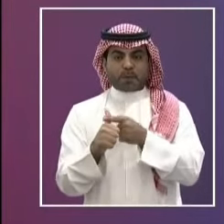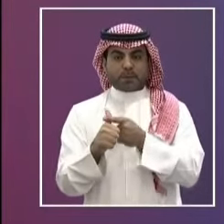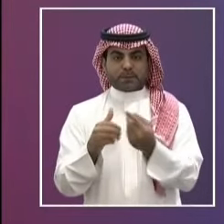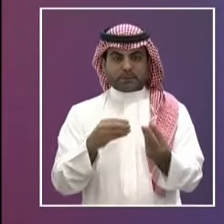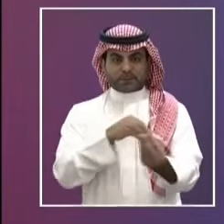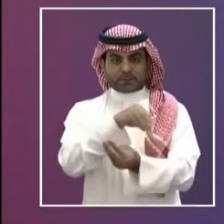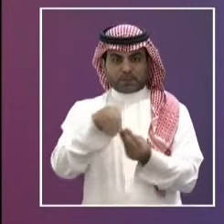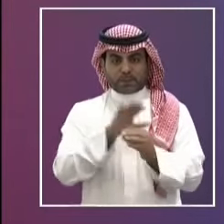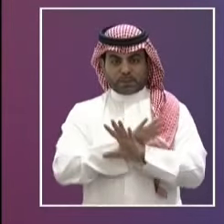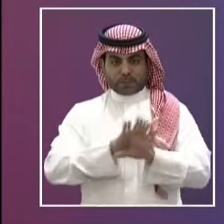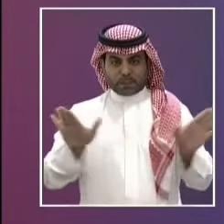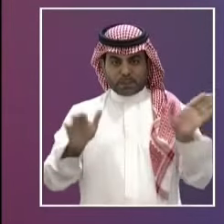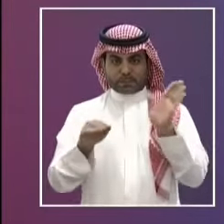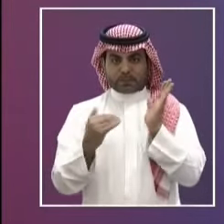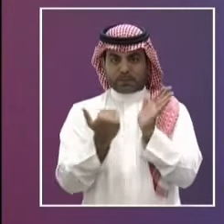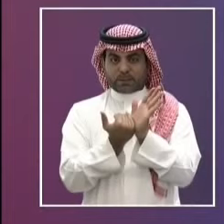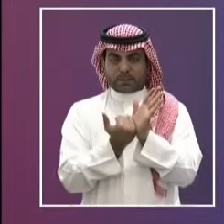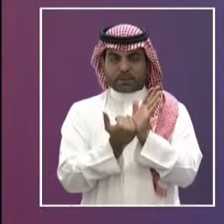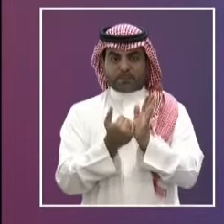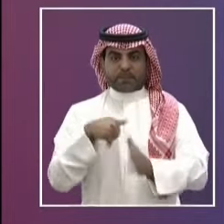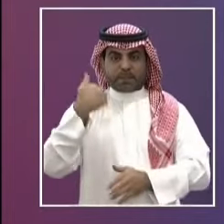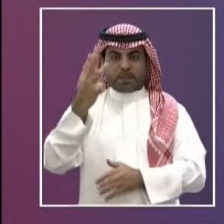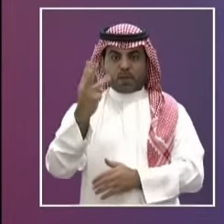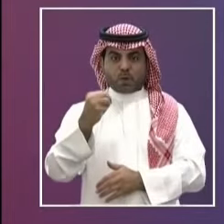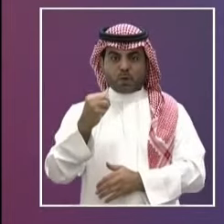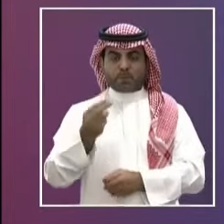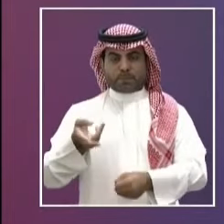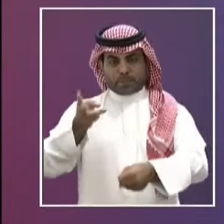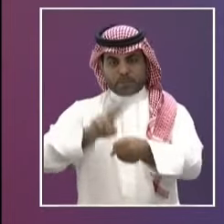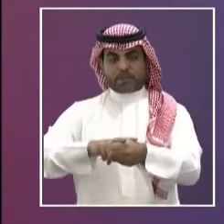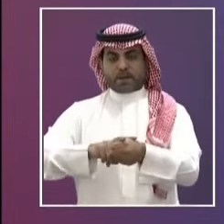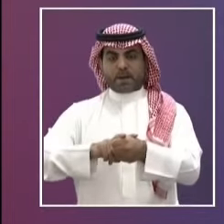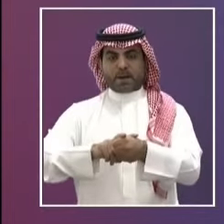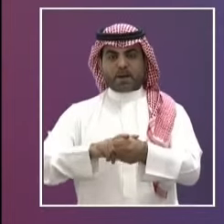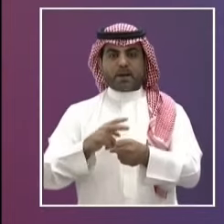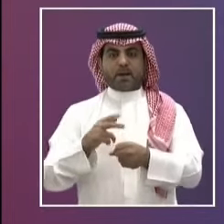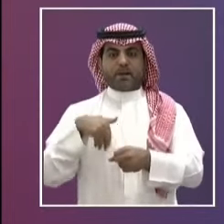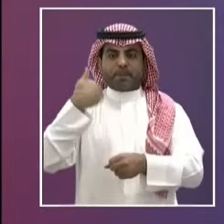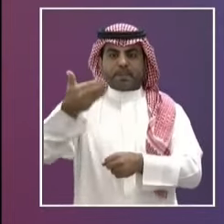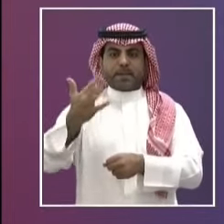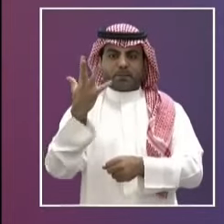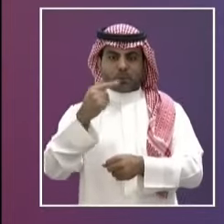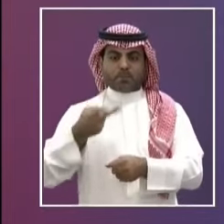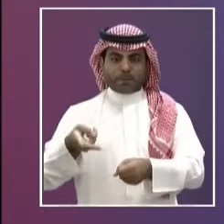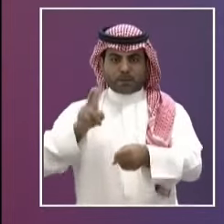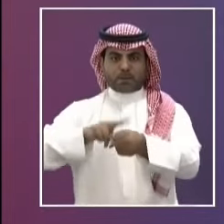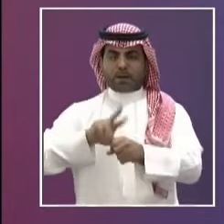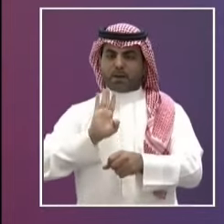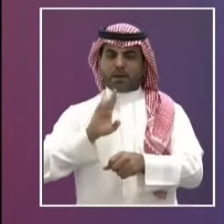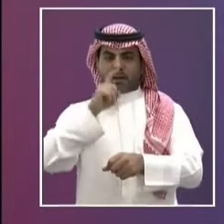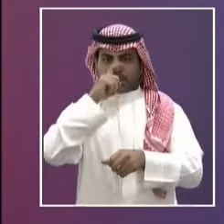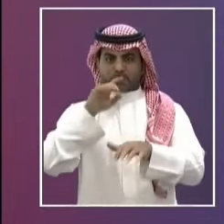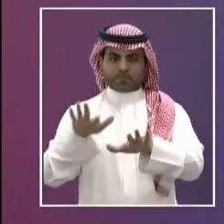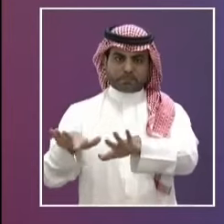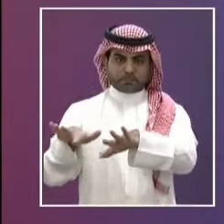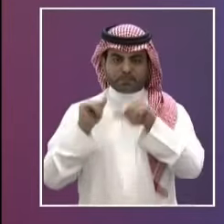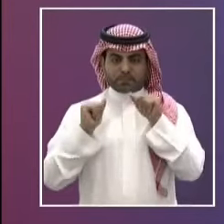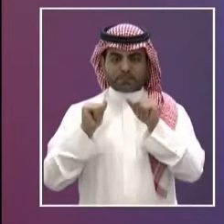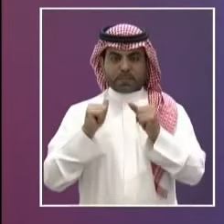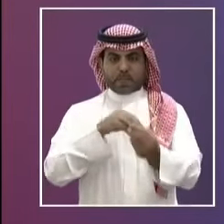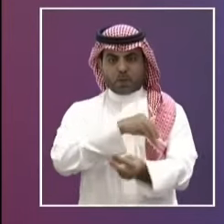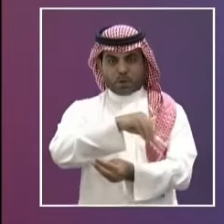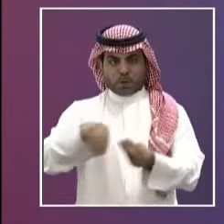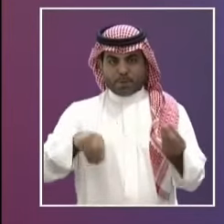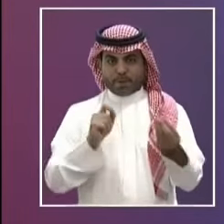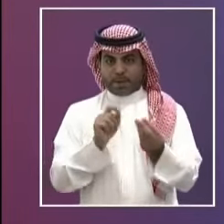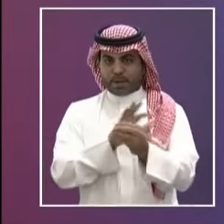ممكن اليوم أنا أصدر تصريح بعد 3 أيام وتصريح آخر بعد 5 أيام، لا، غلق العمرة الأولى، وبعد ما تنتهي من العمرة